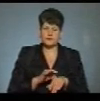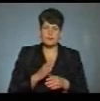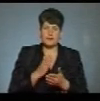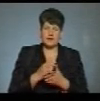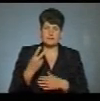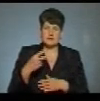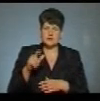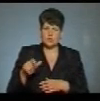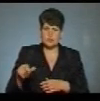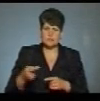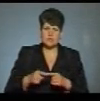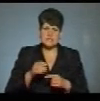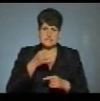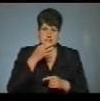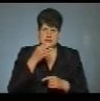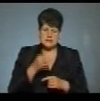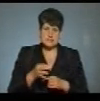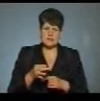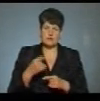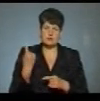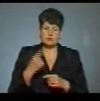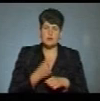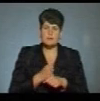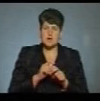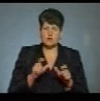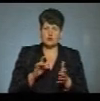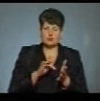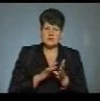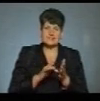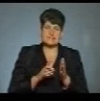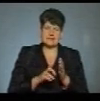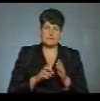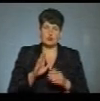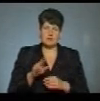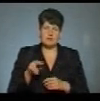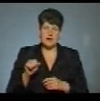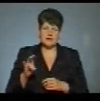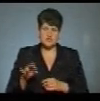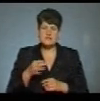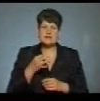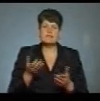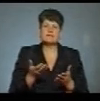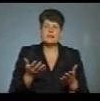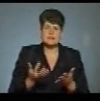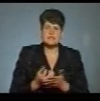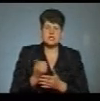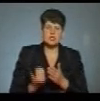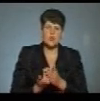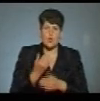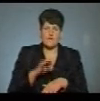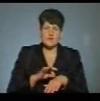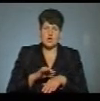20 людей. Про це повідомив епідеміолог обласного лабораторного центру Володимир Паничев. Він розповів, де саме виявили нових хворих